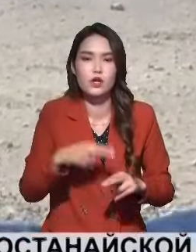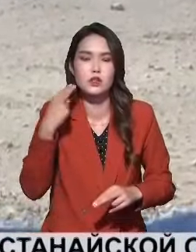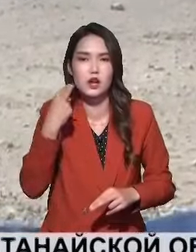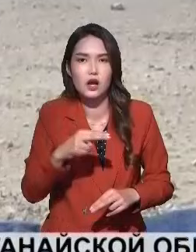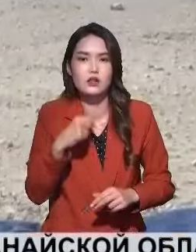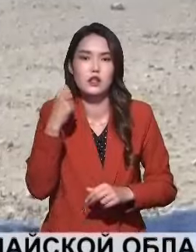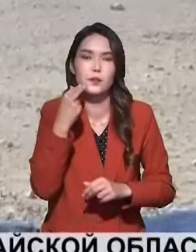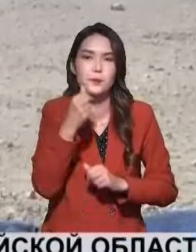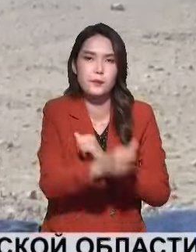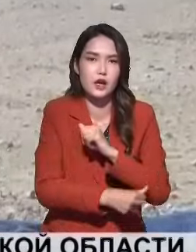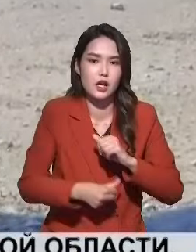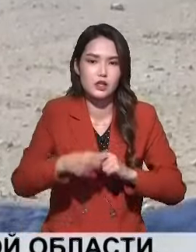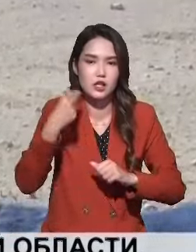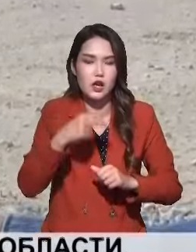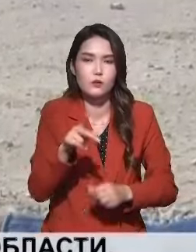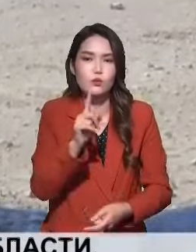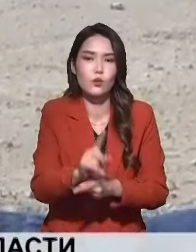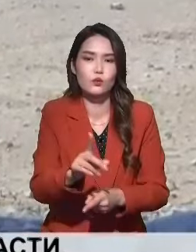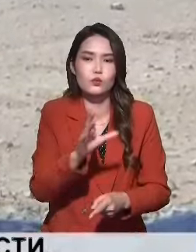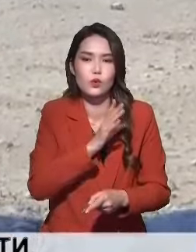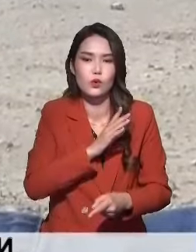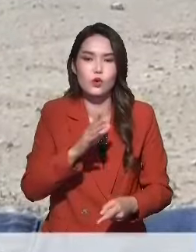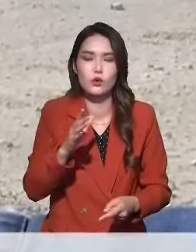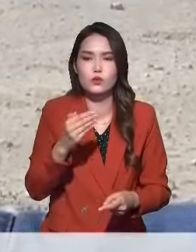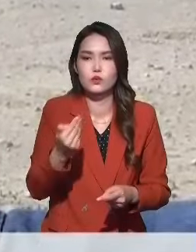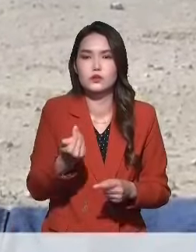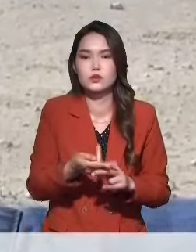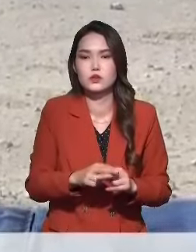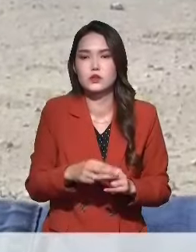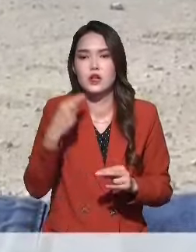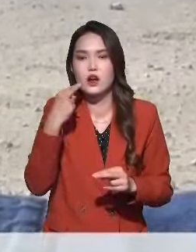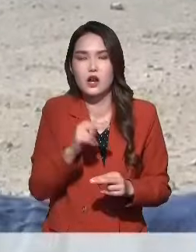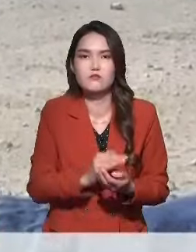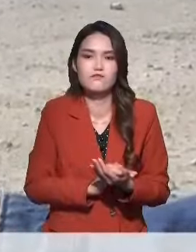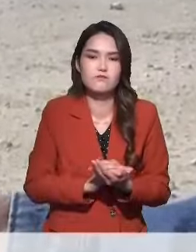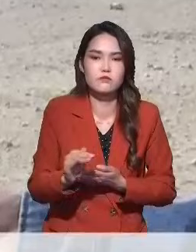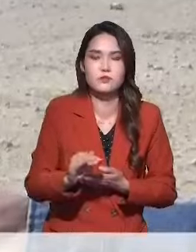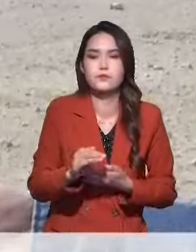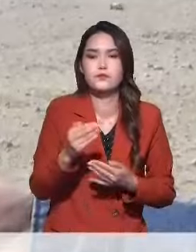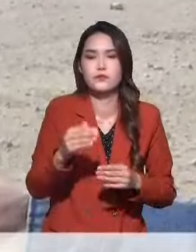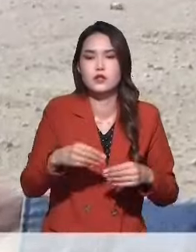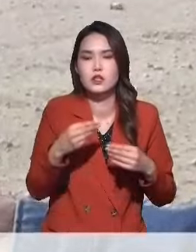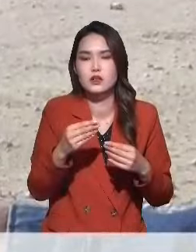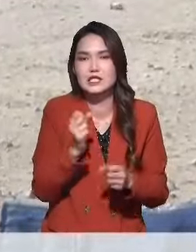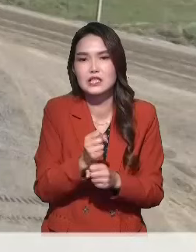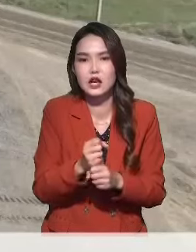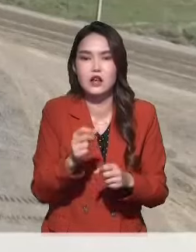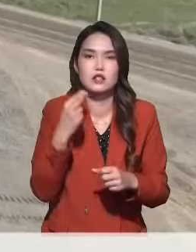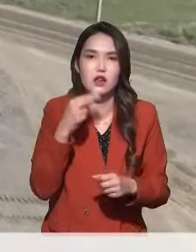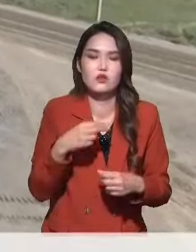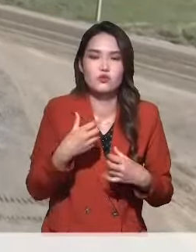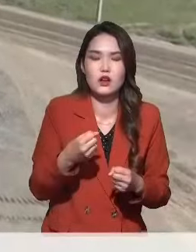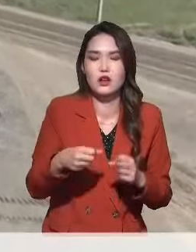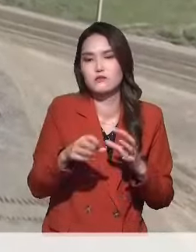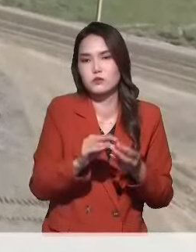от качества дробления до качества его применения зависит качество дороги в целом. По